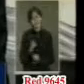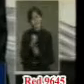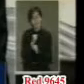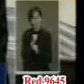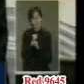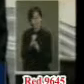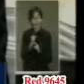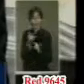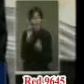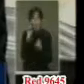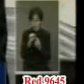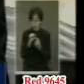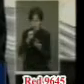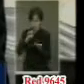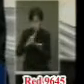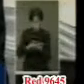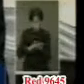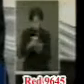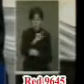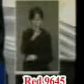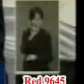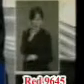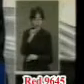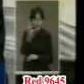ในหนังสือเพิ่งลงวันที่29